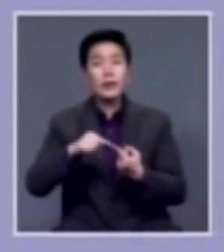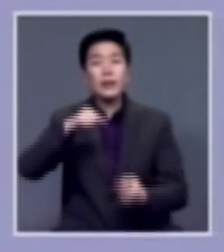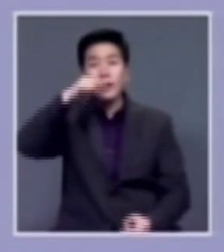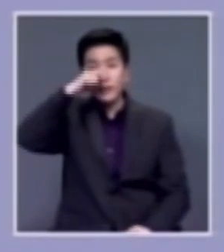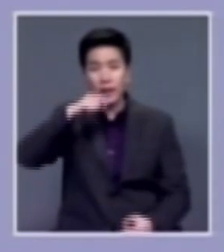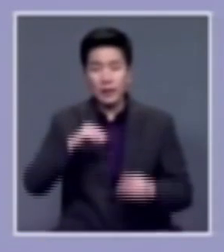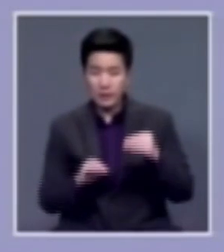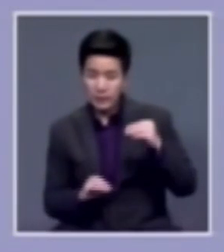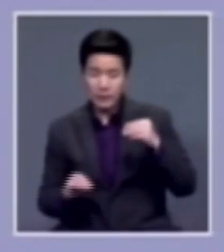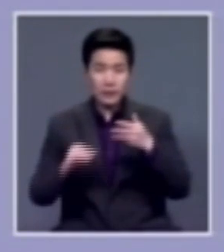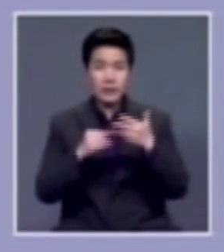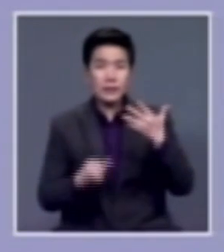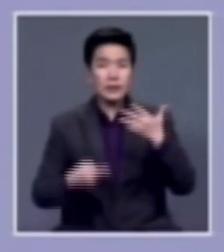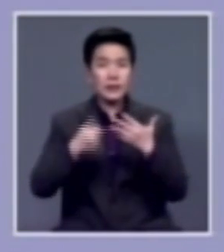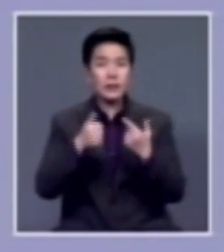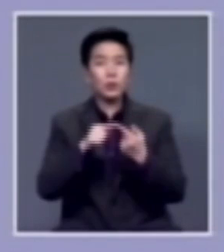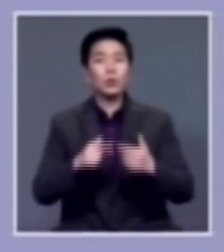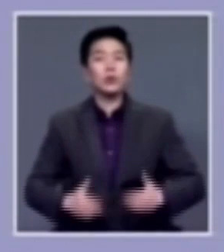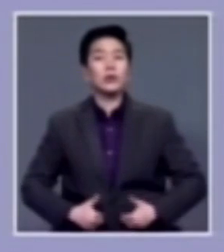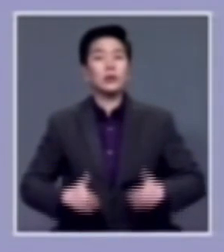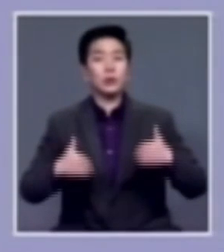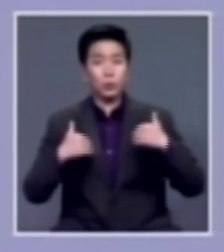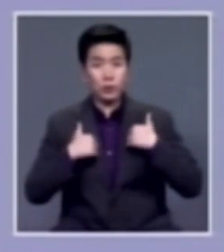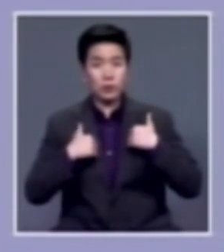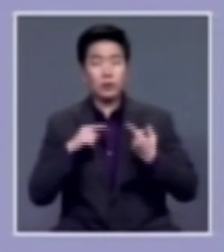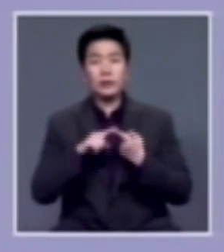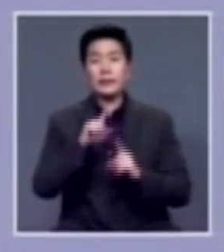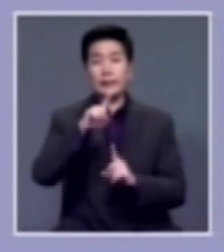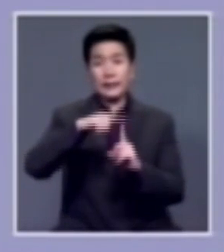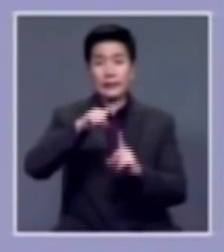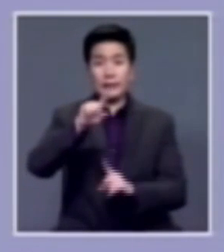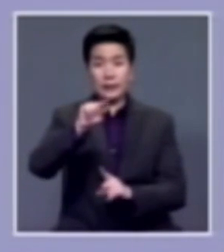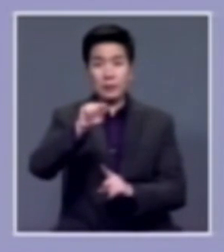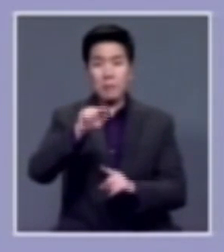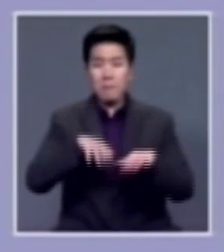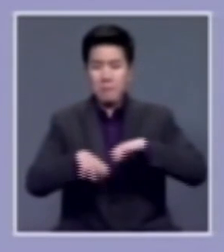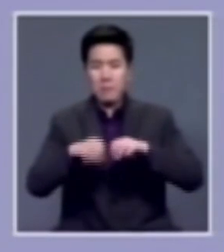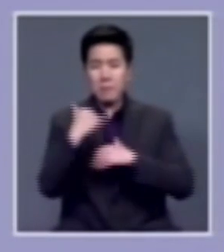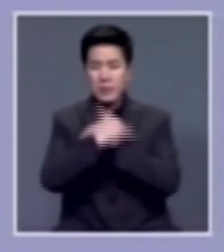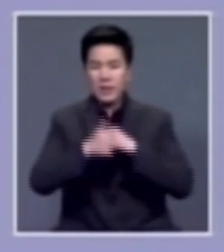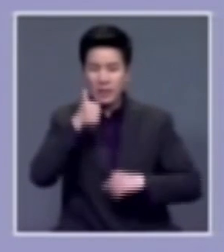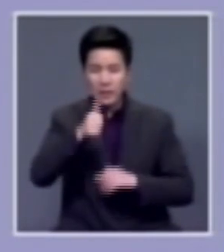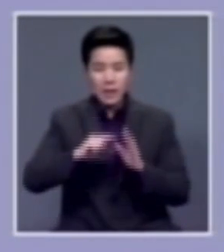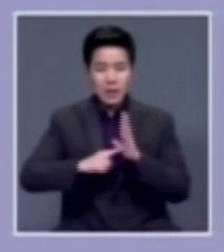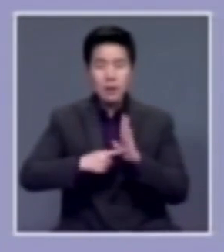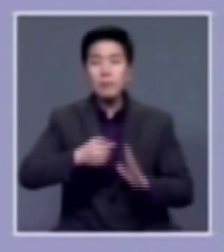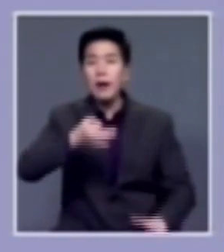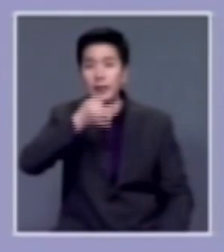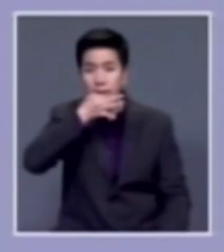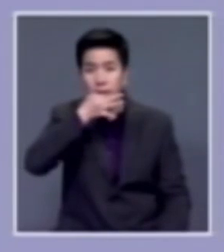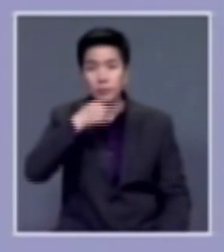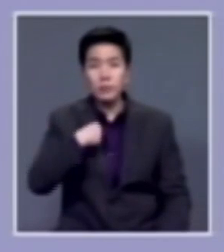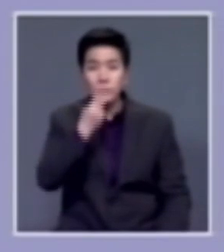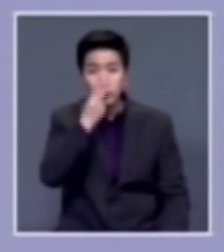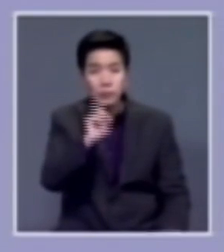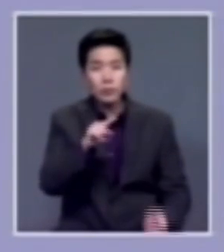ยได้รับอันดับค่อนข้างดีในเชิงของการใช้ชีวิตด้วยนะครับโดยเป็นอันดับที่20ของประเทศที่ดีที่สุดในการเริ่มต้นอาชีพโดยเราพิจารณา